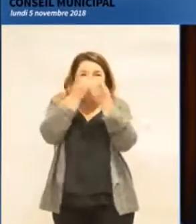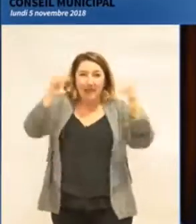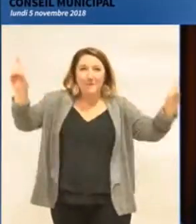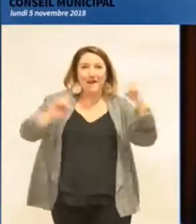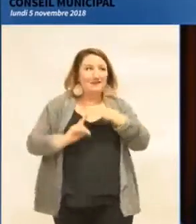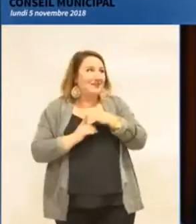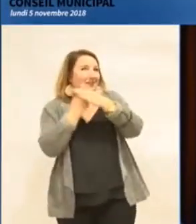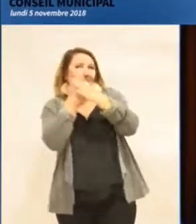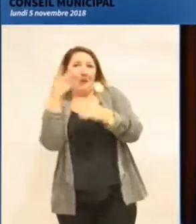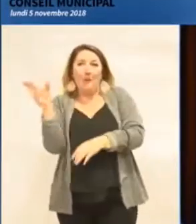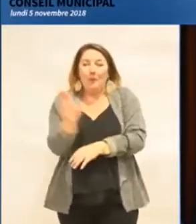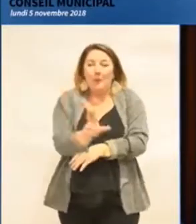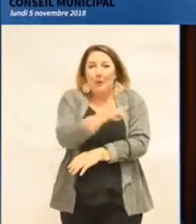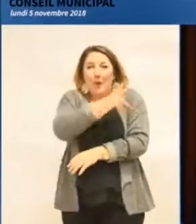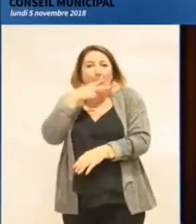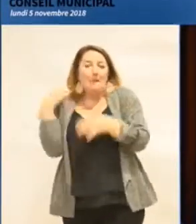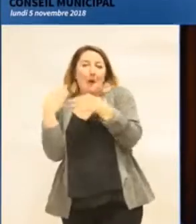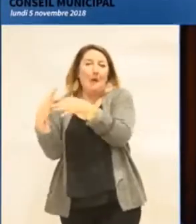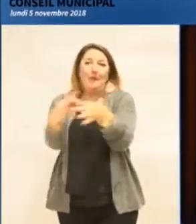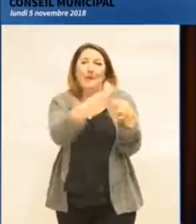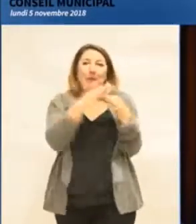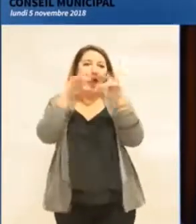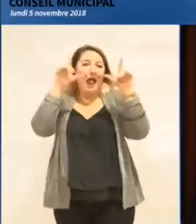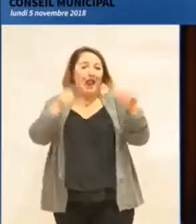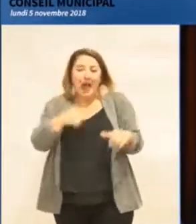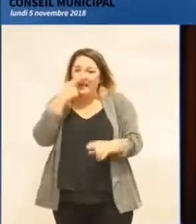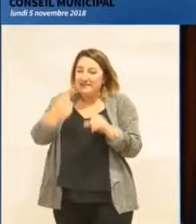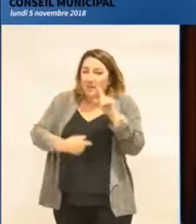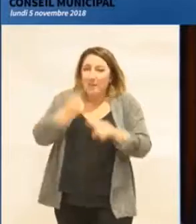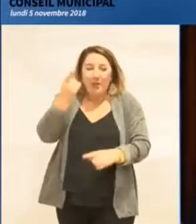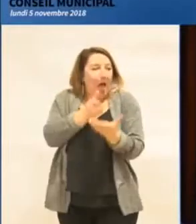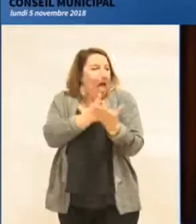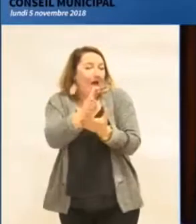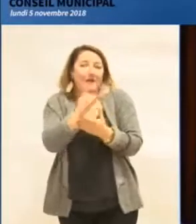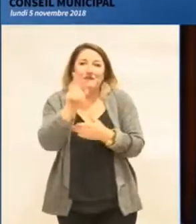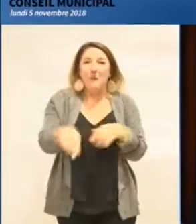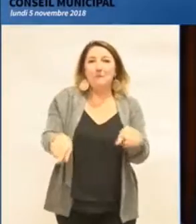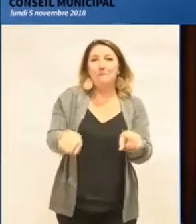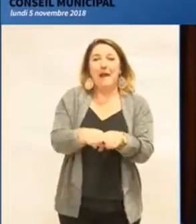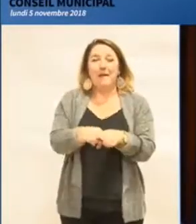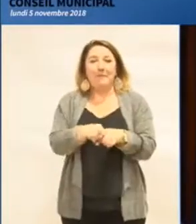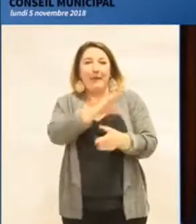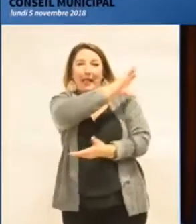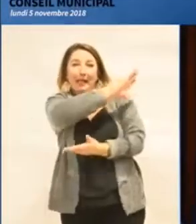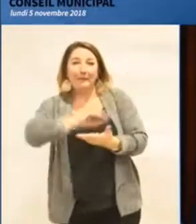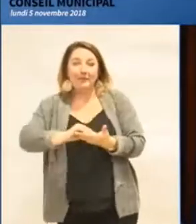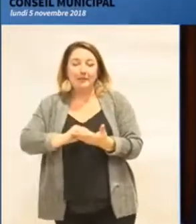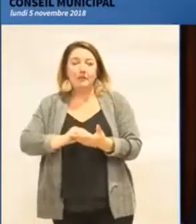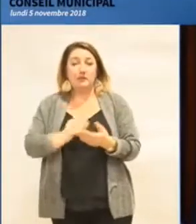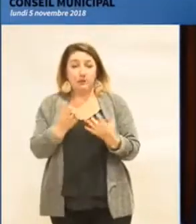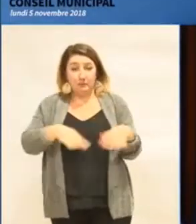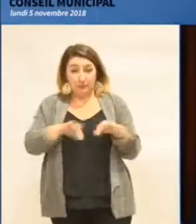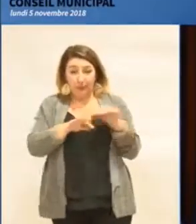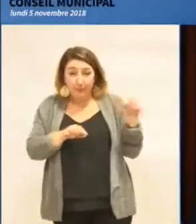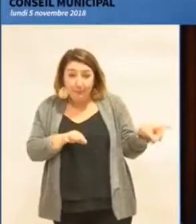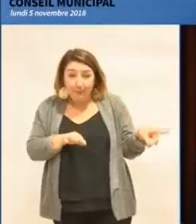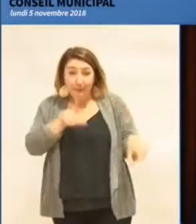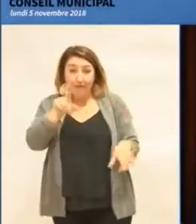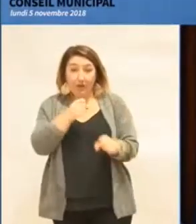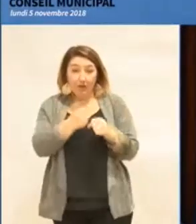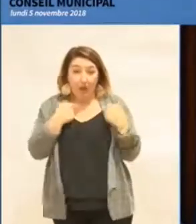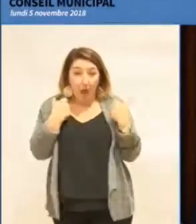des rapports humains. Et il faut aller dans ce sens-là. Ce même pays, 20 ans après, ou presque 20 ans après,